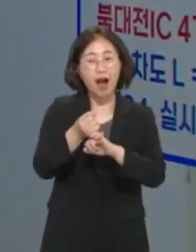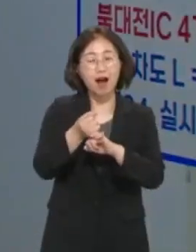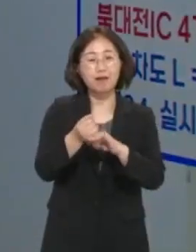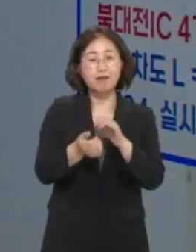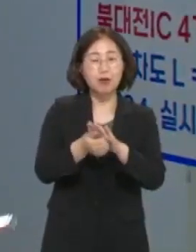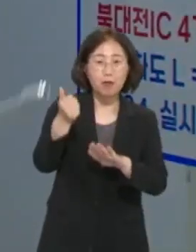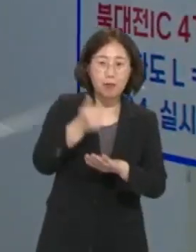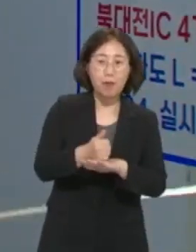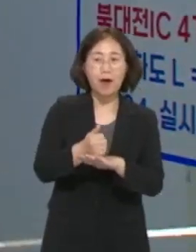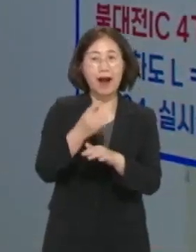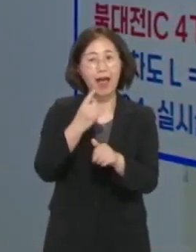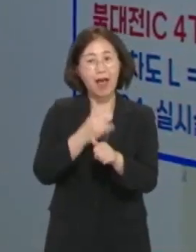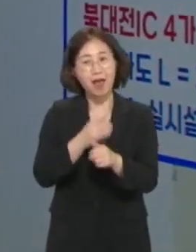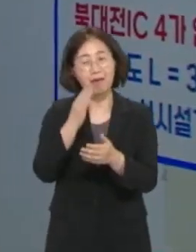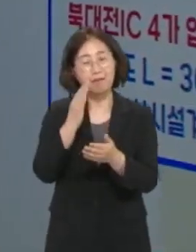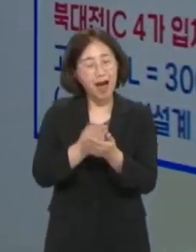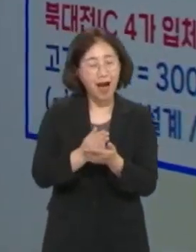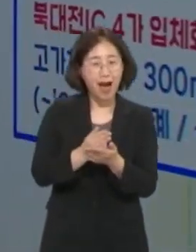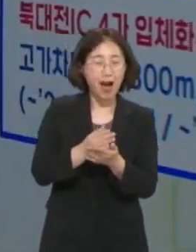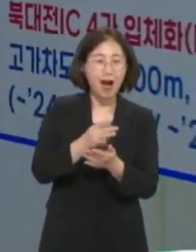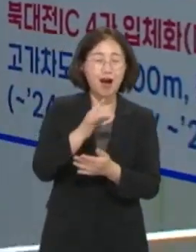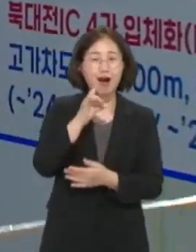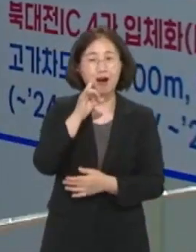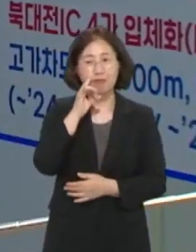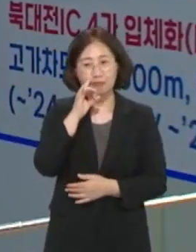수 있을지 주목됩니다 TJB 노동현입니다